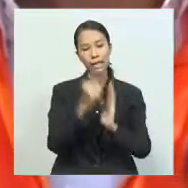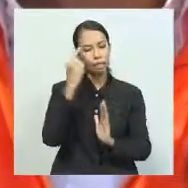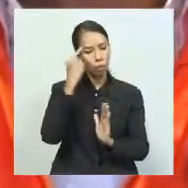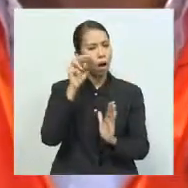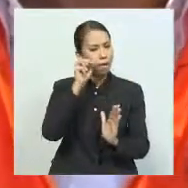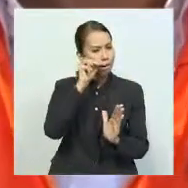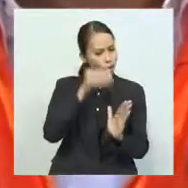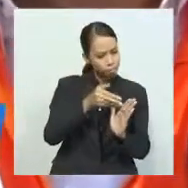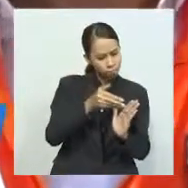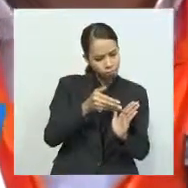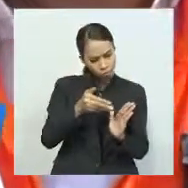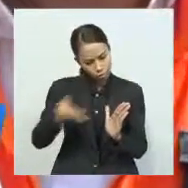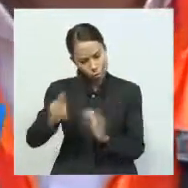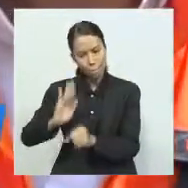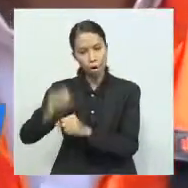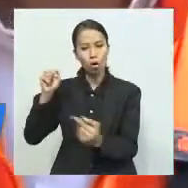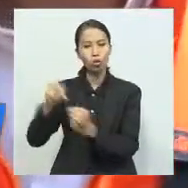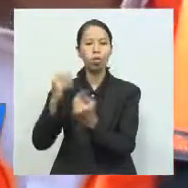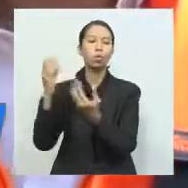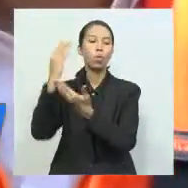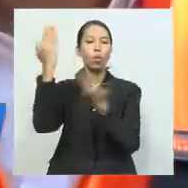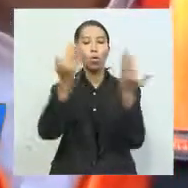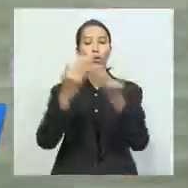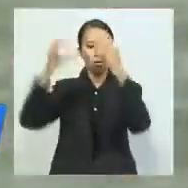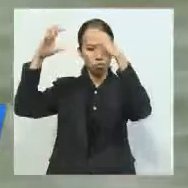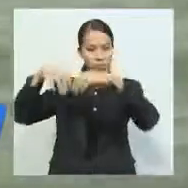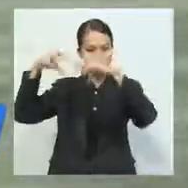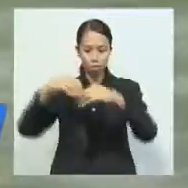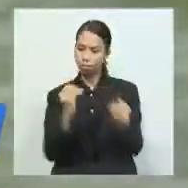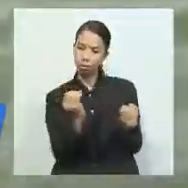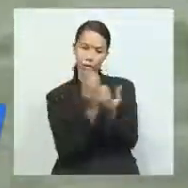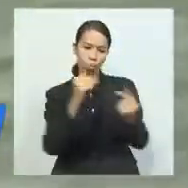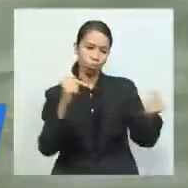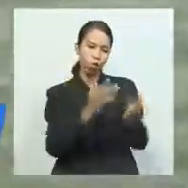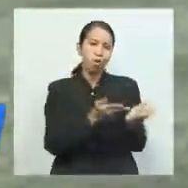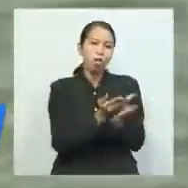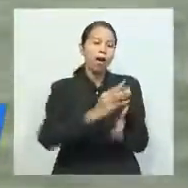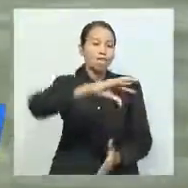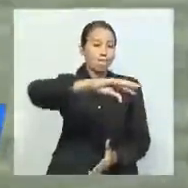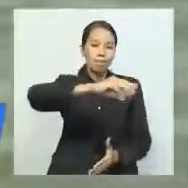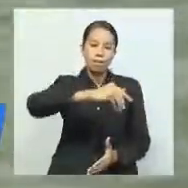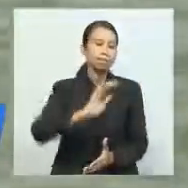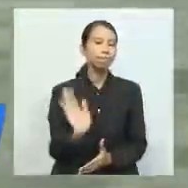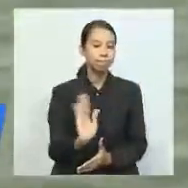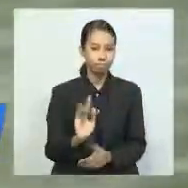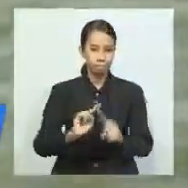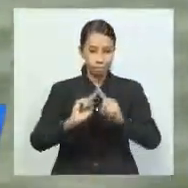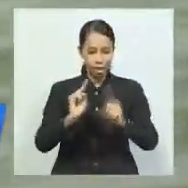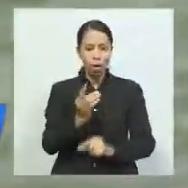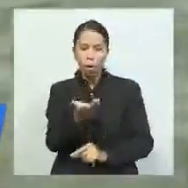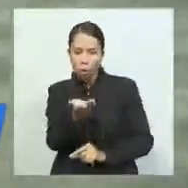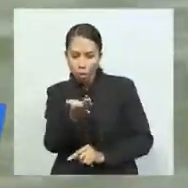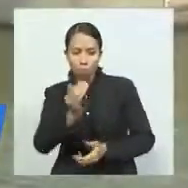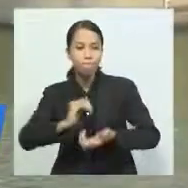ไปจนถึงช่วงต้นฤดูฝนไม่ส่งผลกระทบกับระบบการผลิตน้ำประปาของการประปาส่วนภูมิภาคแต่ก็ต้องขอความร่ว